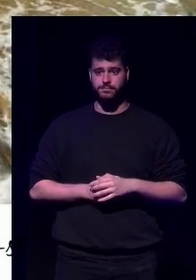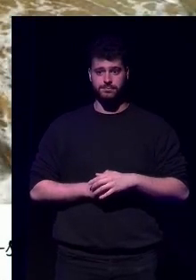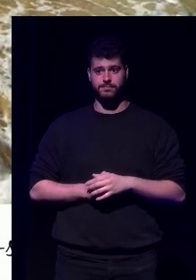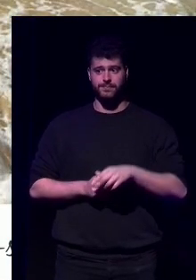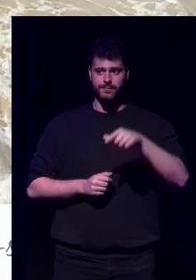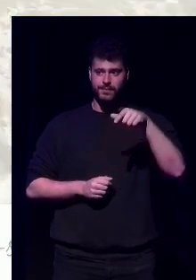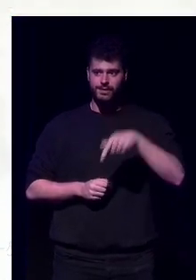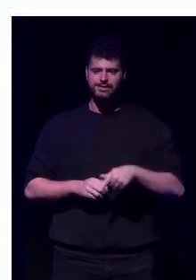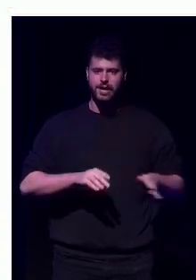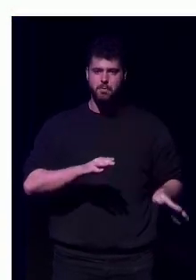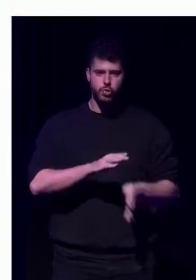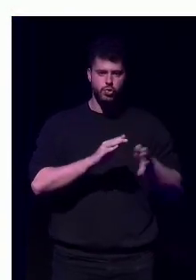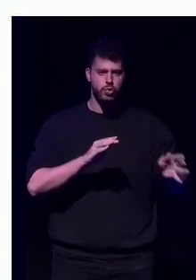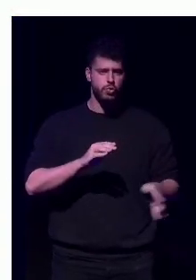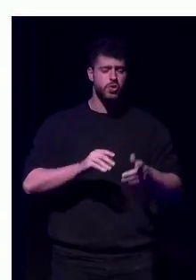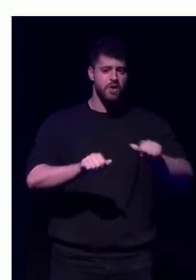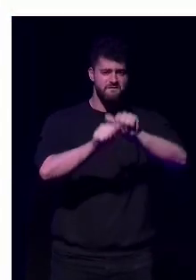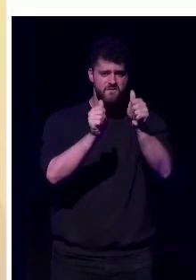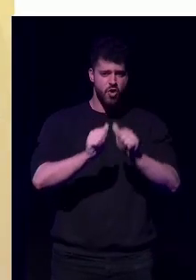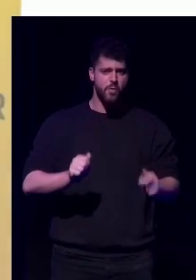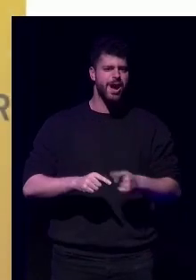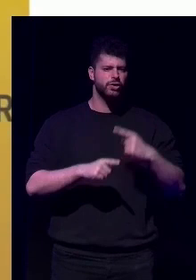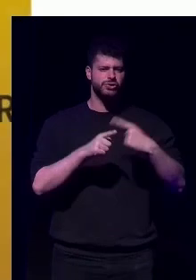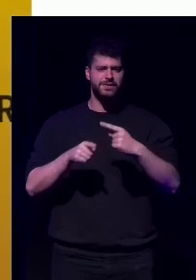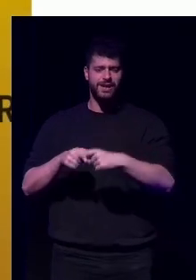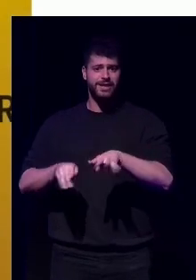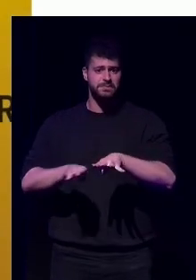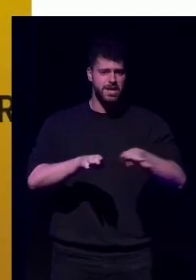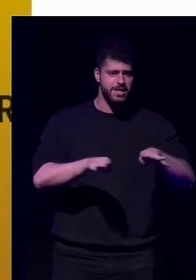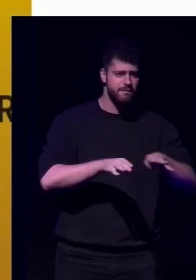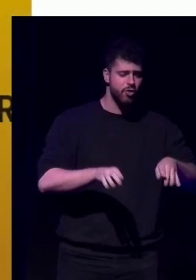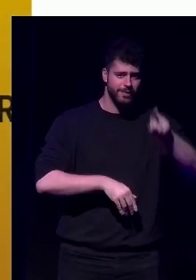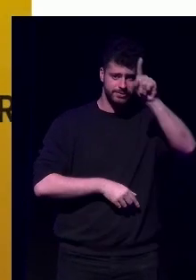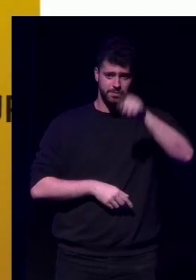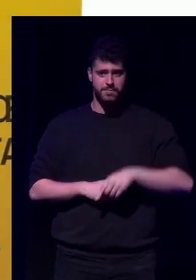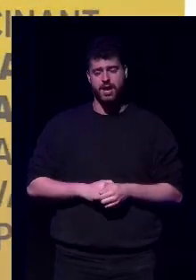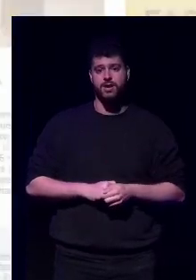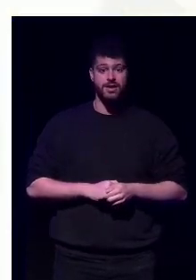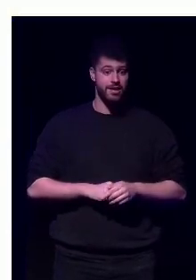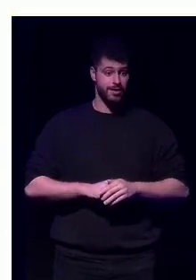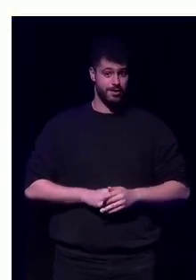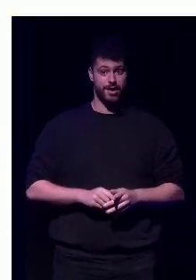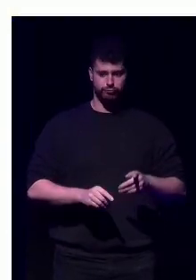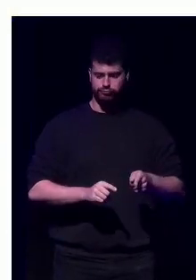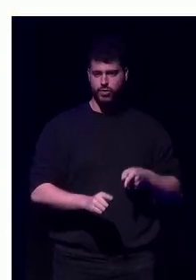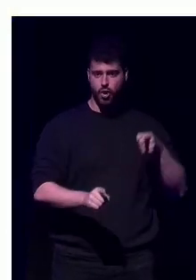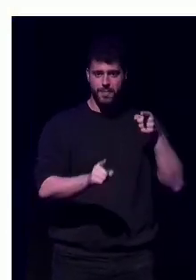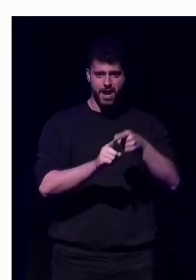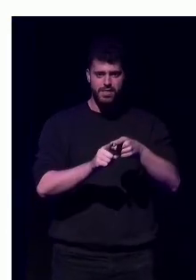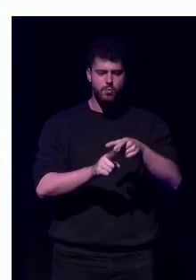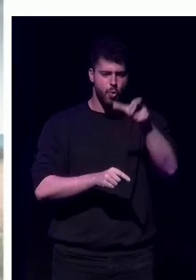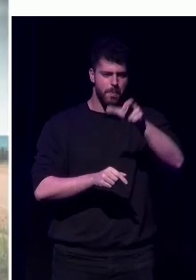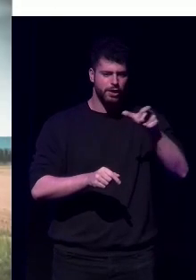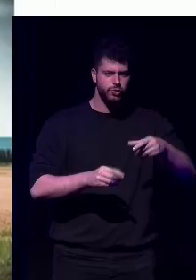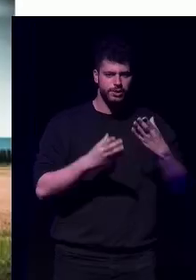gran producció s'ha divulgat en diversos formats i plataformes i ha assolit un important nombre d'usuaris. Puja a l'escenari